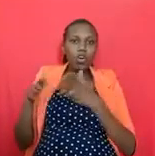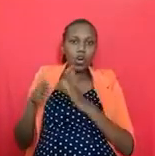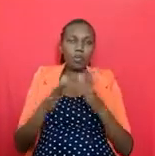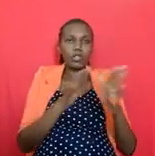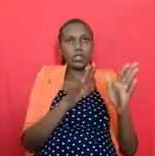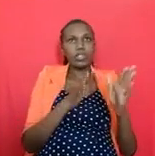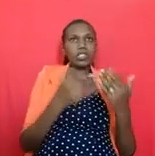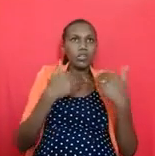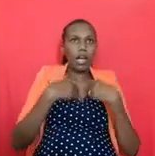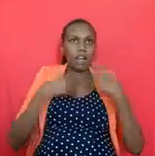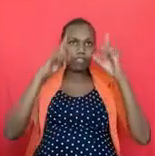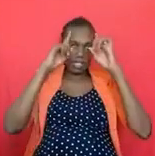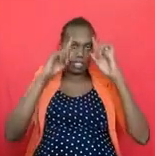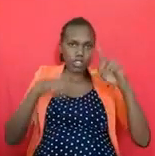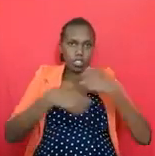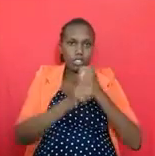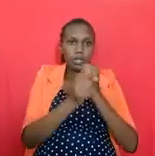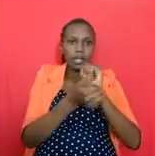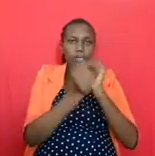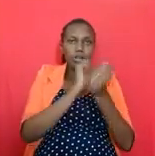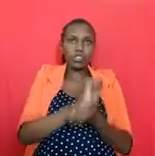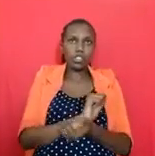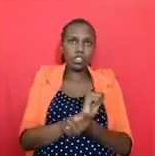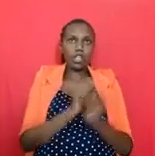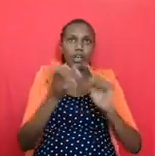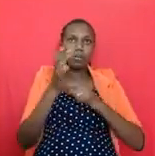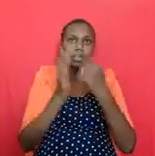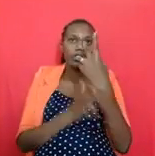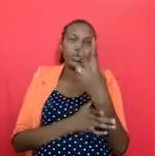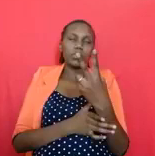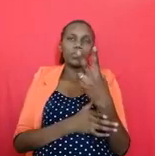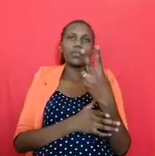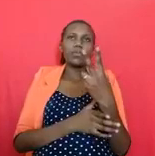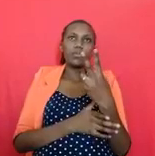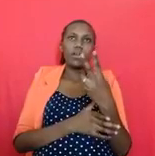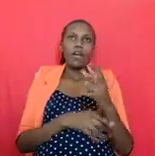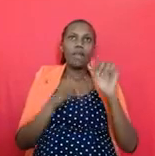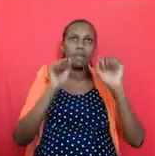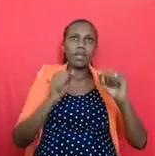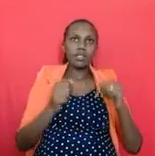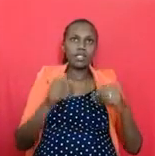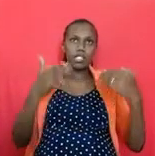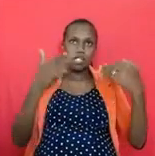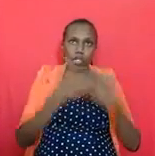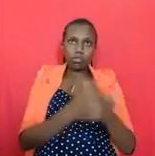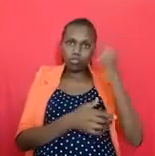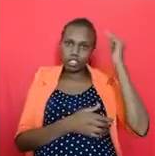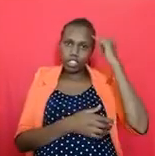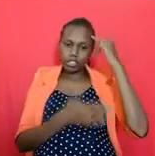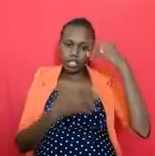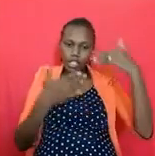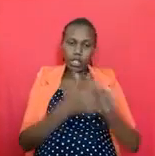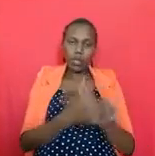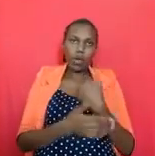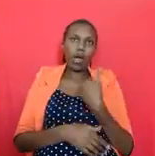wa gutua matua makugaruruka undu wa keri na muhaka werohio mwiciriria